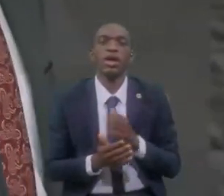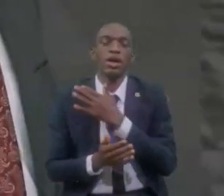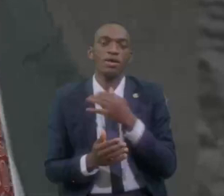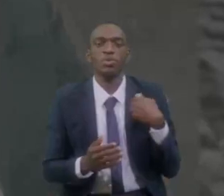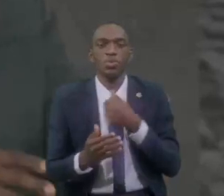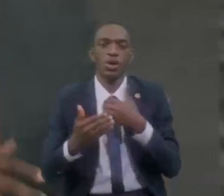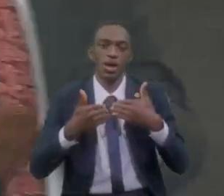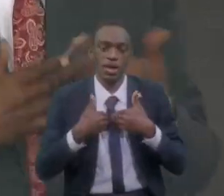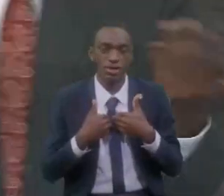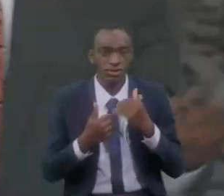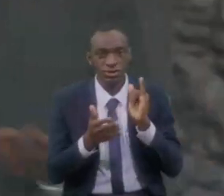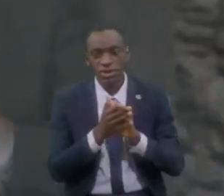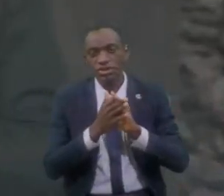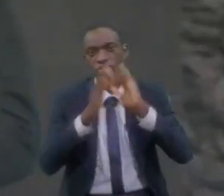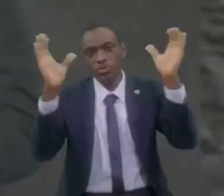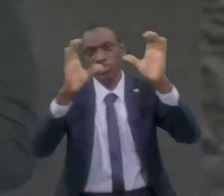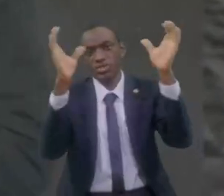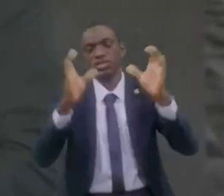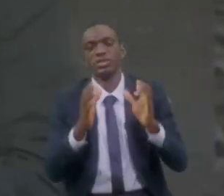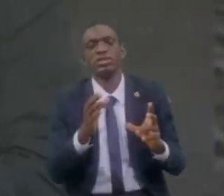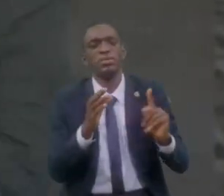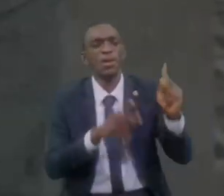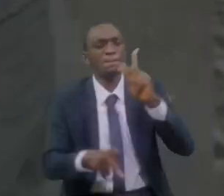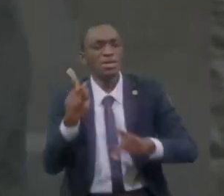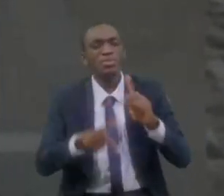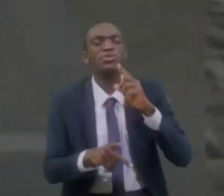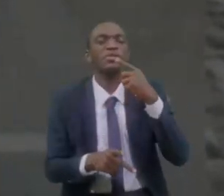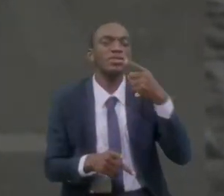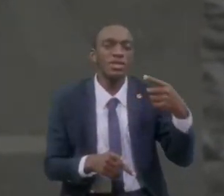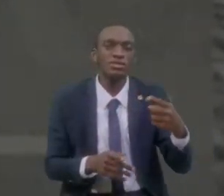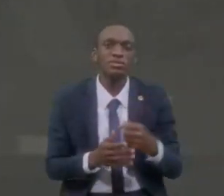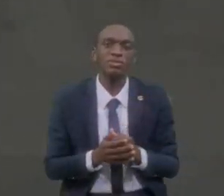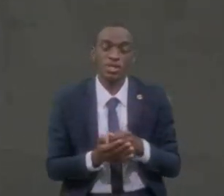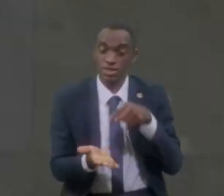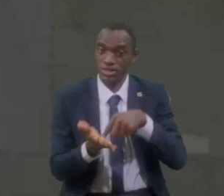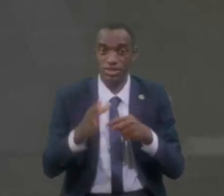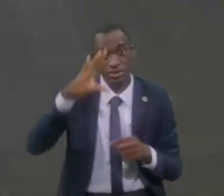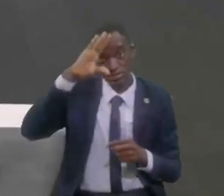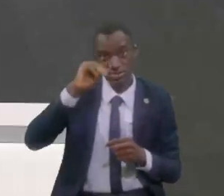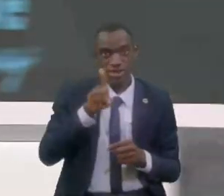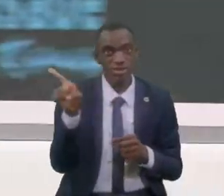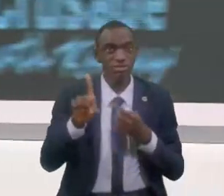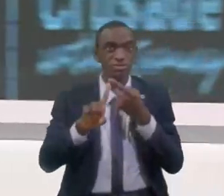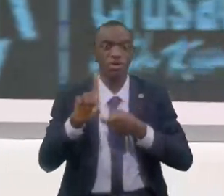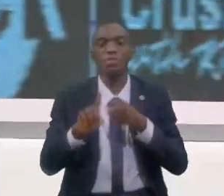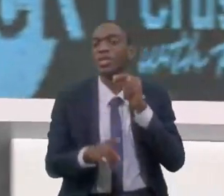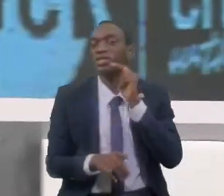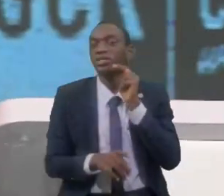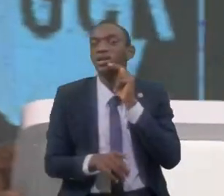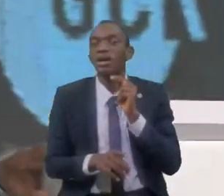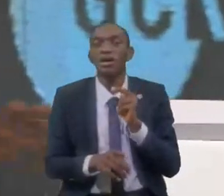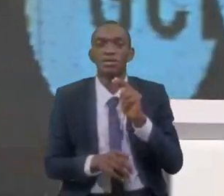nous avions organisé une croisade. Les gens ont dit, cet homme-là, venant du Nigeria, nous avons